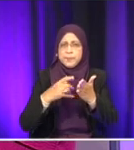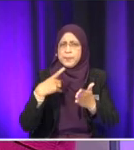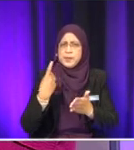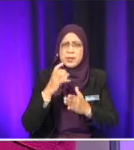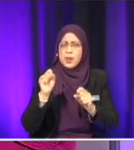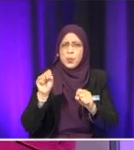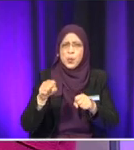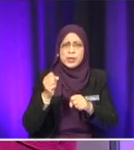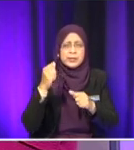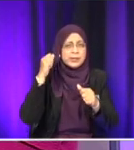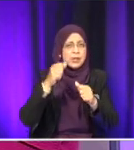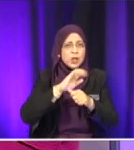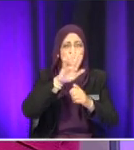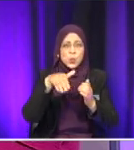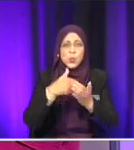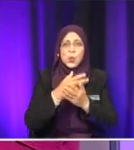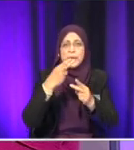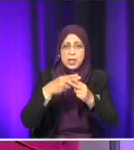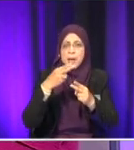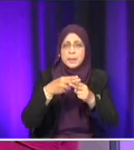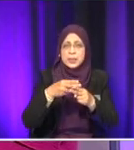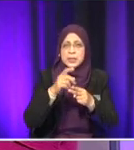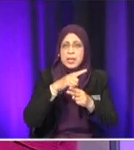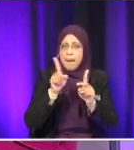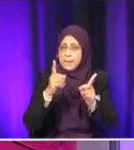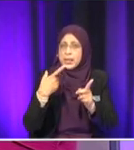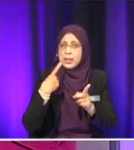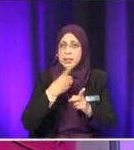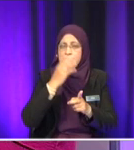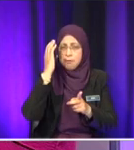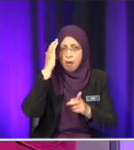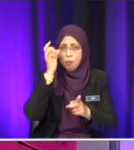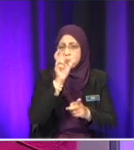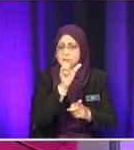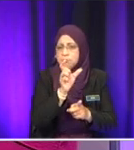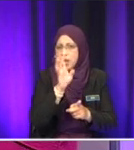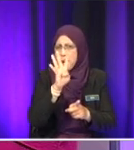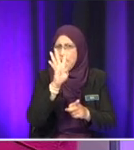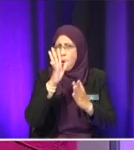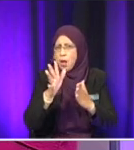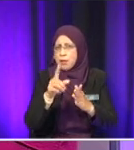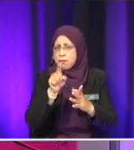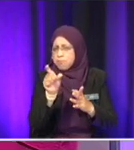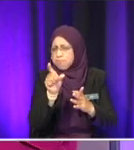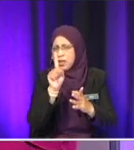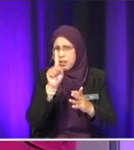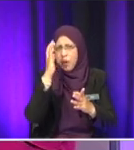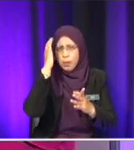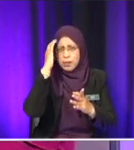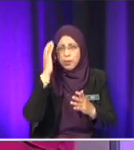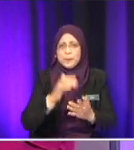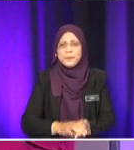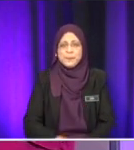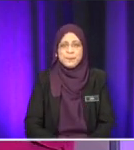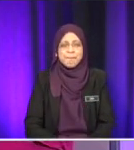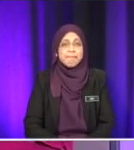semuanya tapi mungkin salah satu itu berkaitan atau bersangkut dengan soal lain yang diberikan Oke so